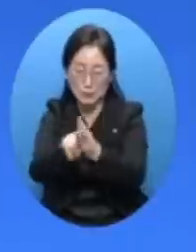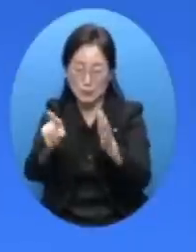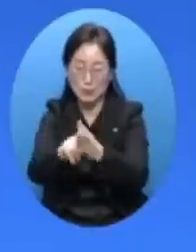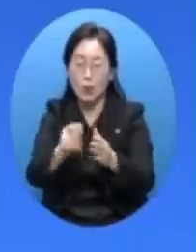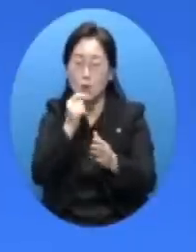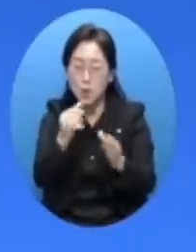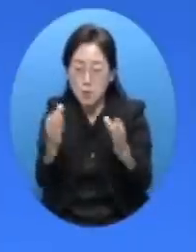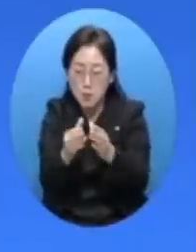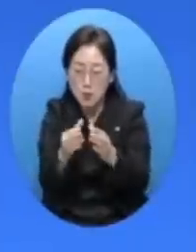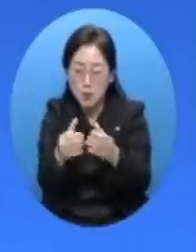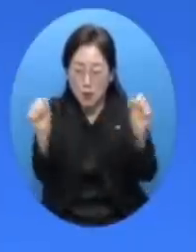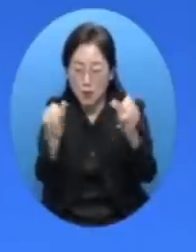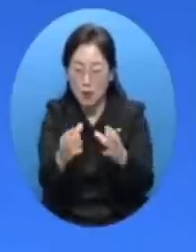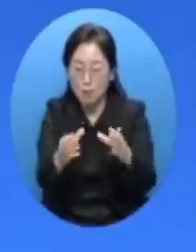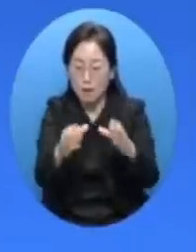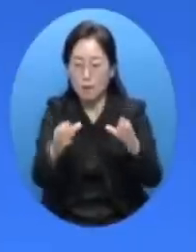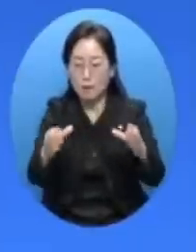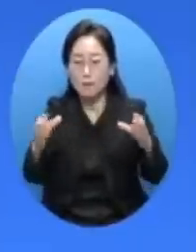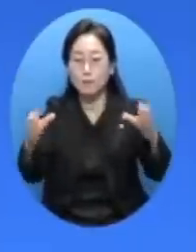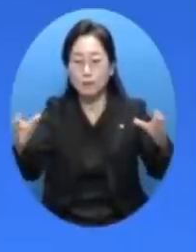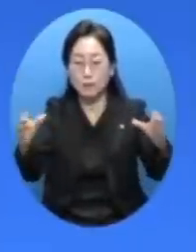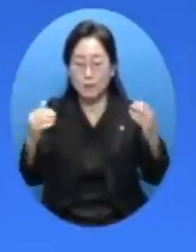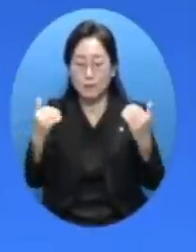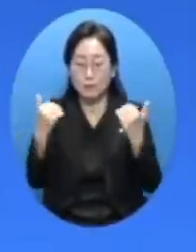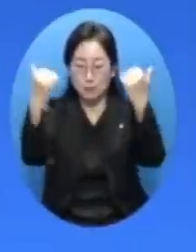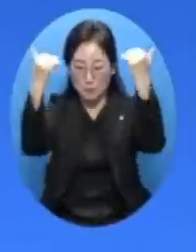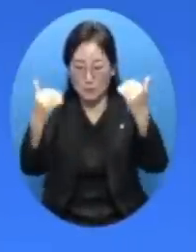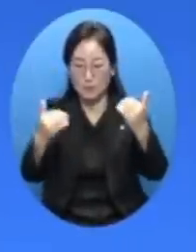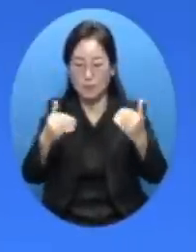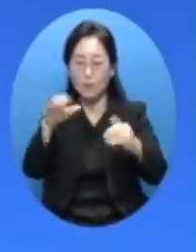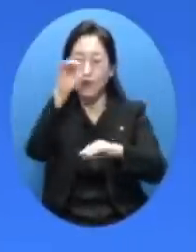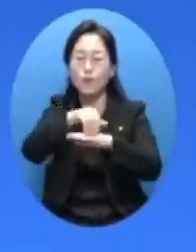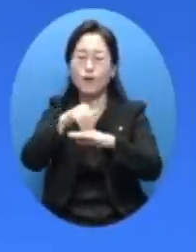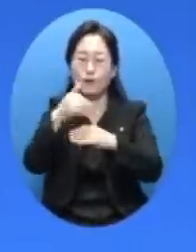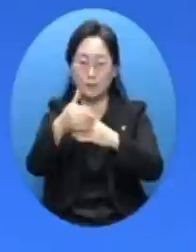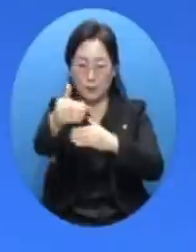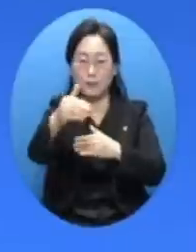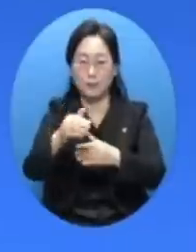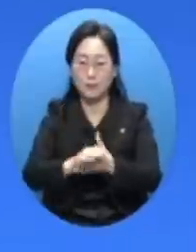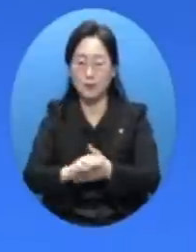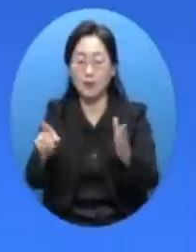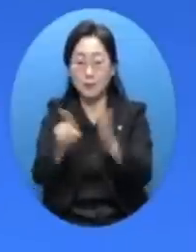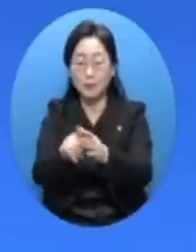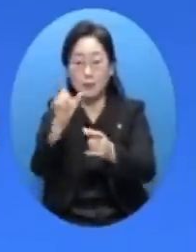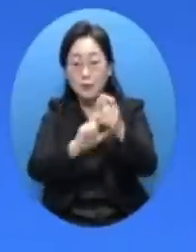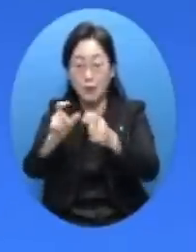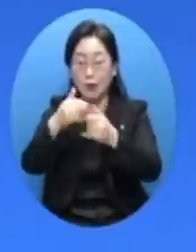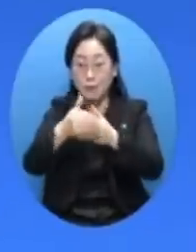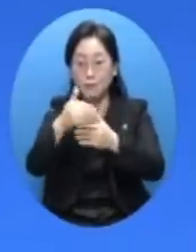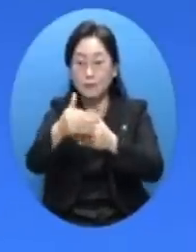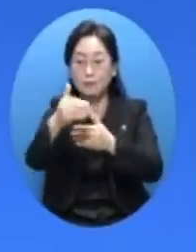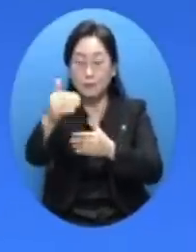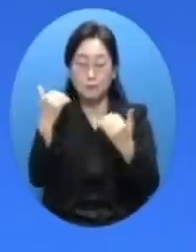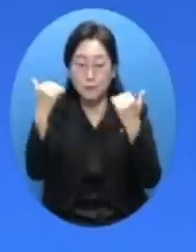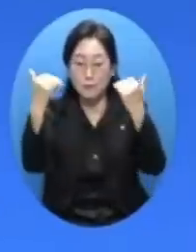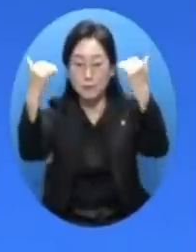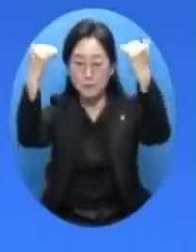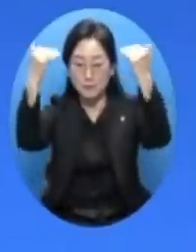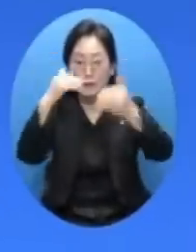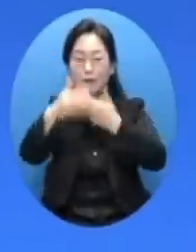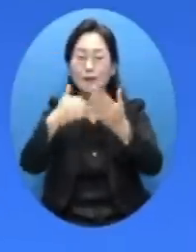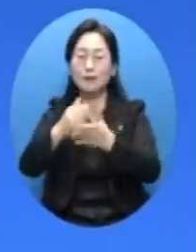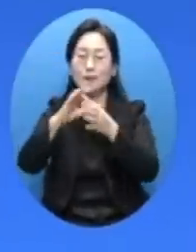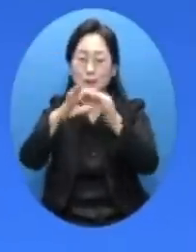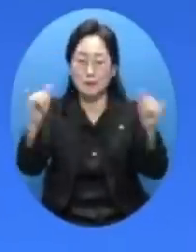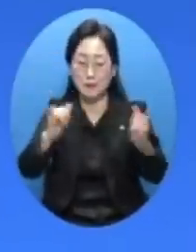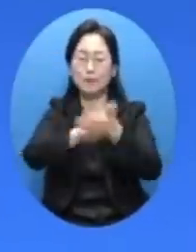그릇으로 바꿔주시는 그런 훈련 과정이 있습니다만은 믿음으로 잘 통과하면 믿음이 또 자라고 또 자라고 또 자라서 위대한 하나님의 사람이 되는